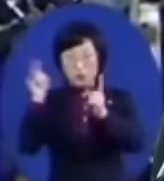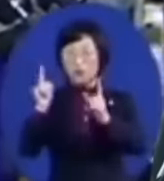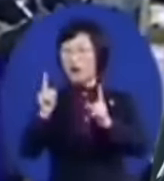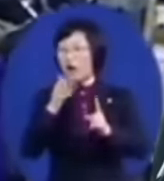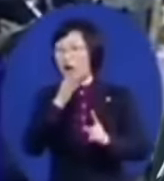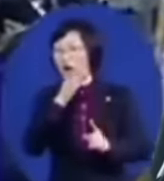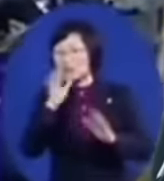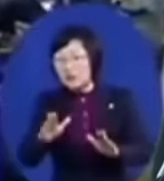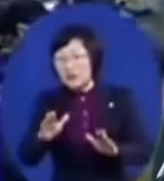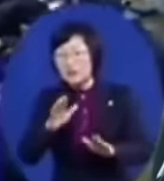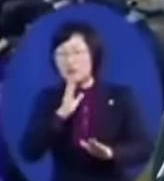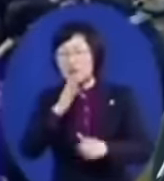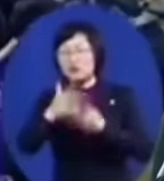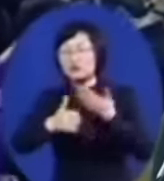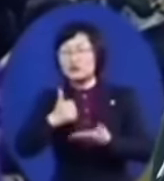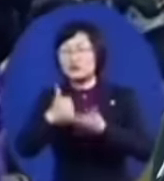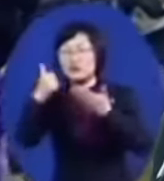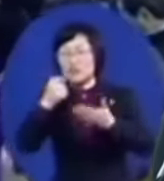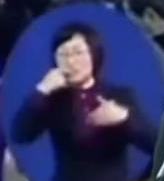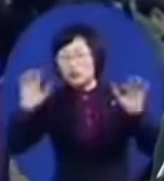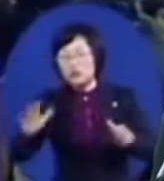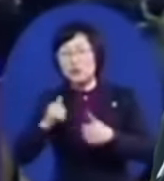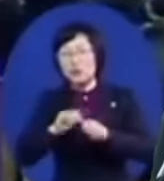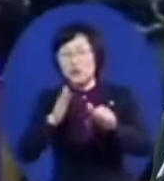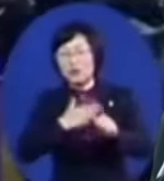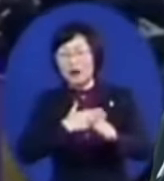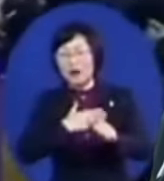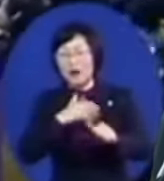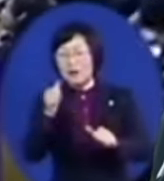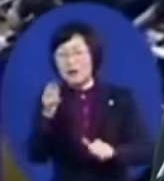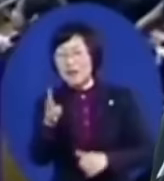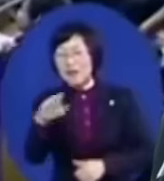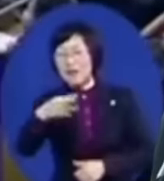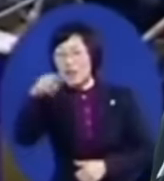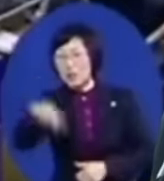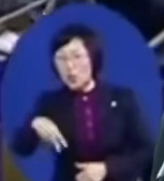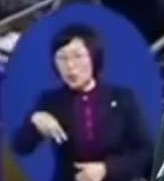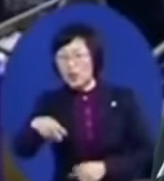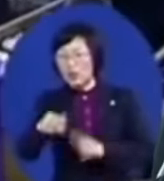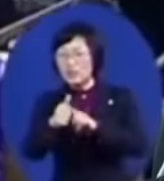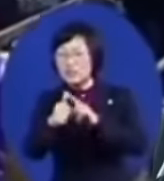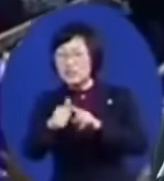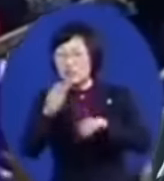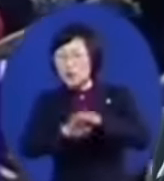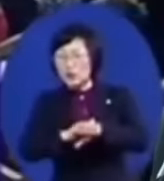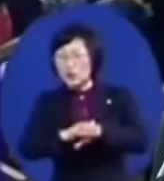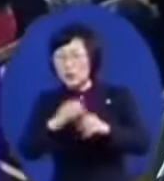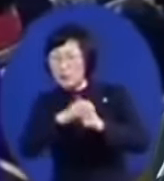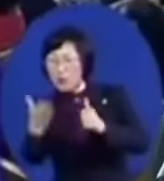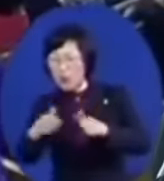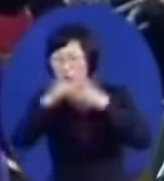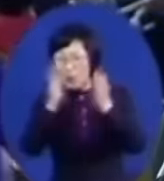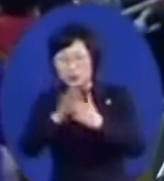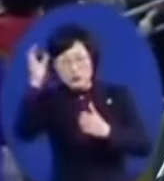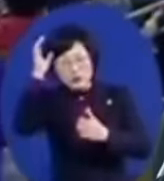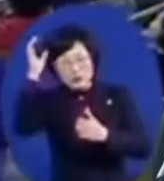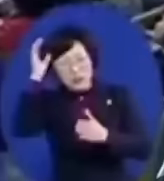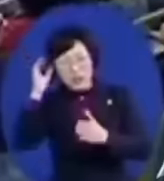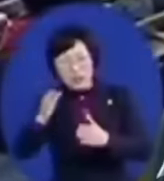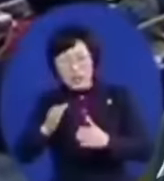참으로 주께서 그의 천사를 보내어 나를 헤롯의 손과 유대 백성의 모든 기대에서 벗어나게 하신 줄 알았노라.